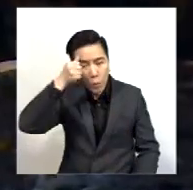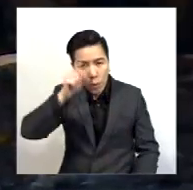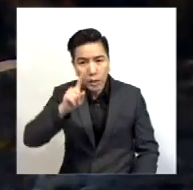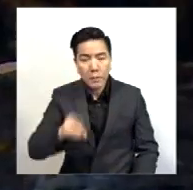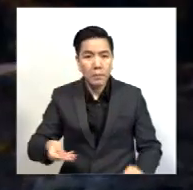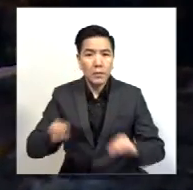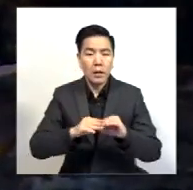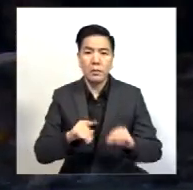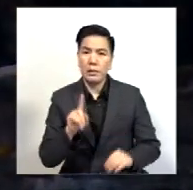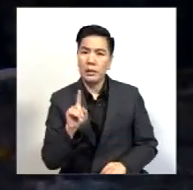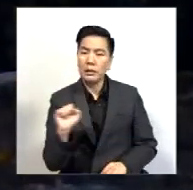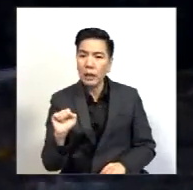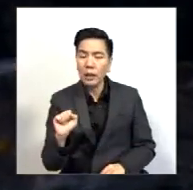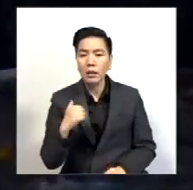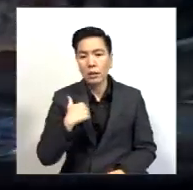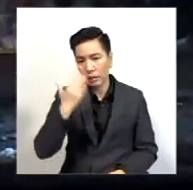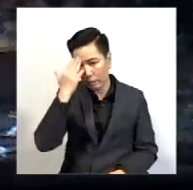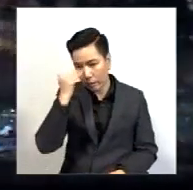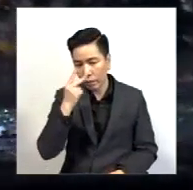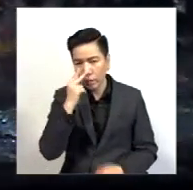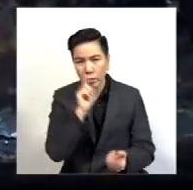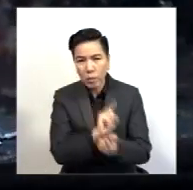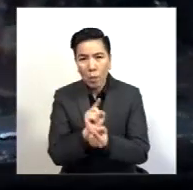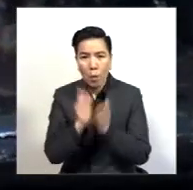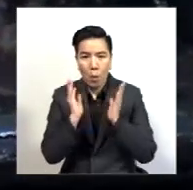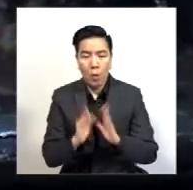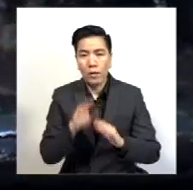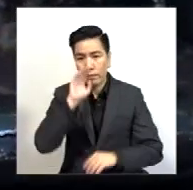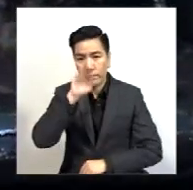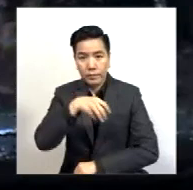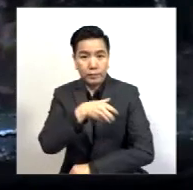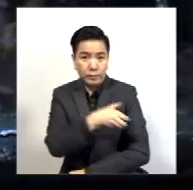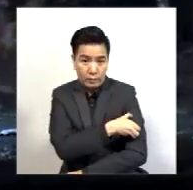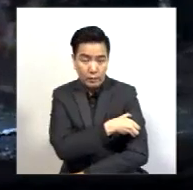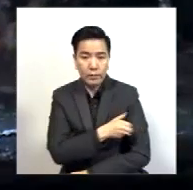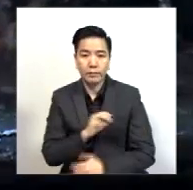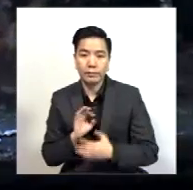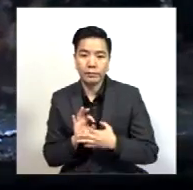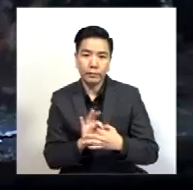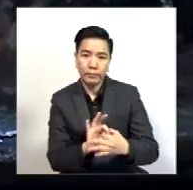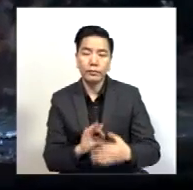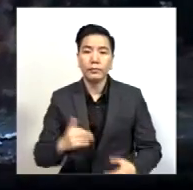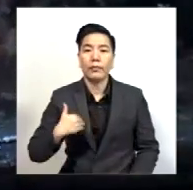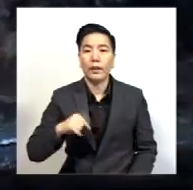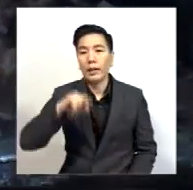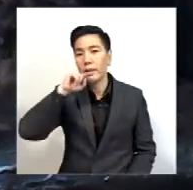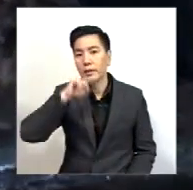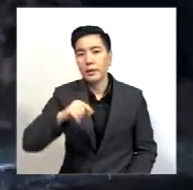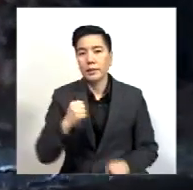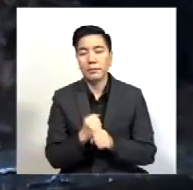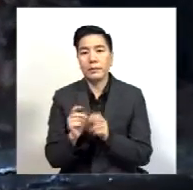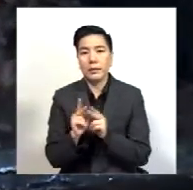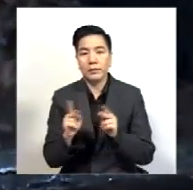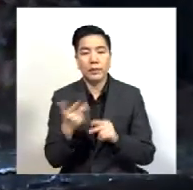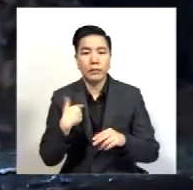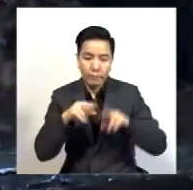ถึงกว่า 100,000 บาทที่สำคัญก็พบว่ามีเจ้าหน้าที่ของกรุงเทพมหานครเข้าไปเกี่ยวข้องด้วยก็เลยสั่งการให้ตั้งคณะกร